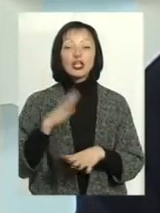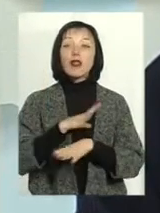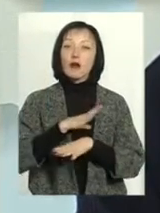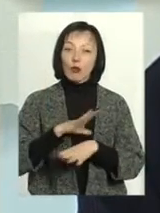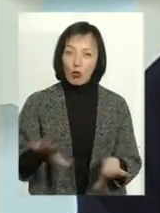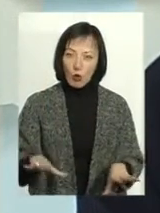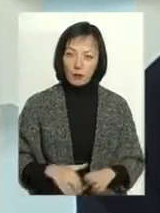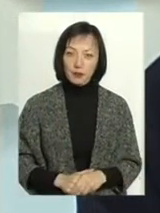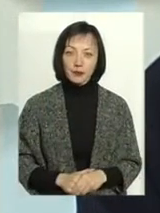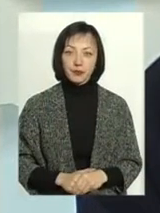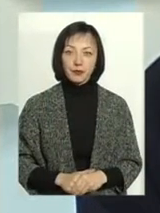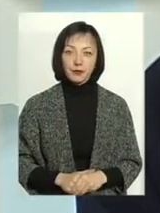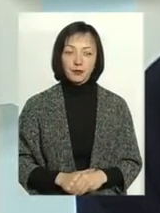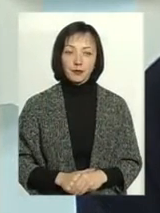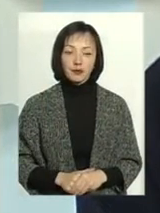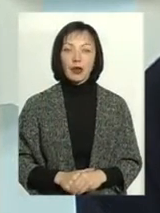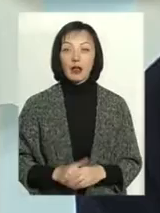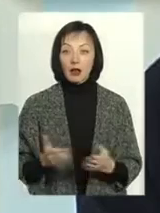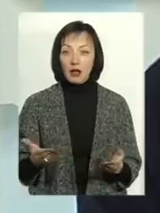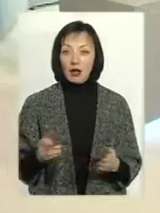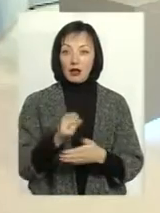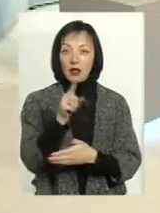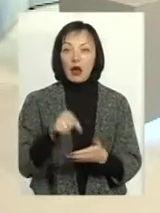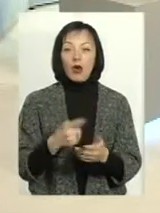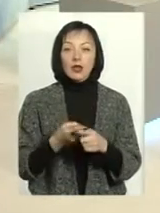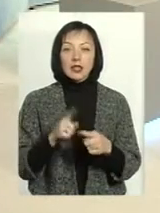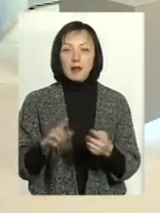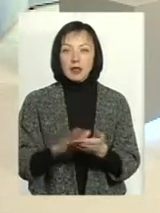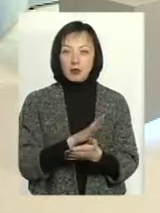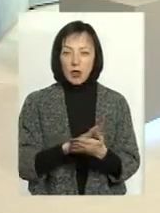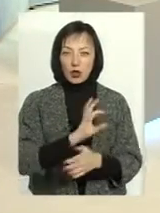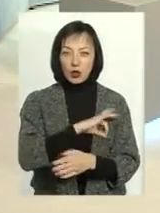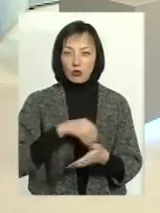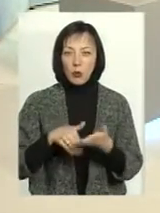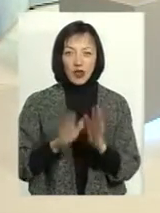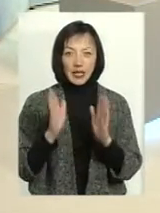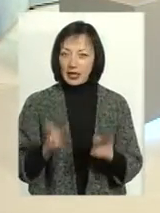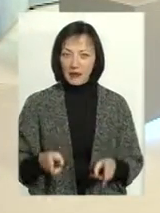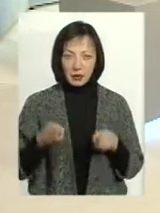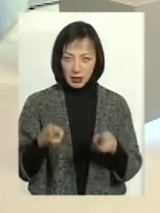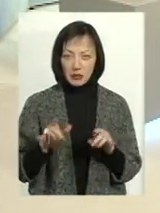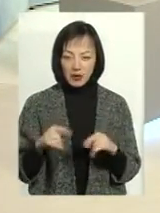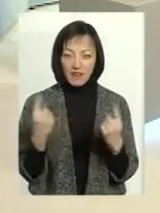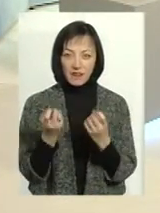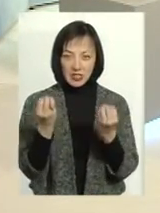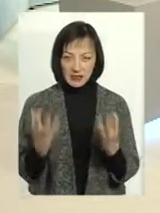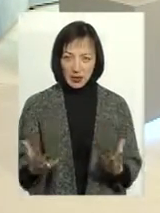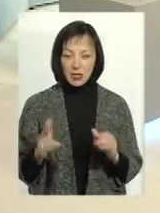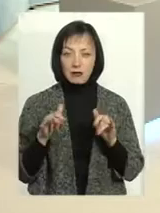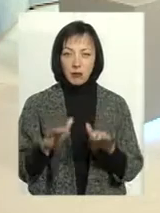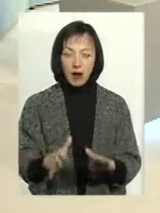було. Ота безоплатна правова допомога, вона надається не лише в кримінальних справах зараз, а й в цивільних